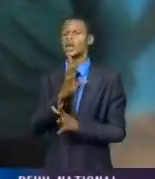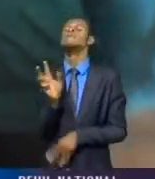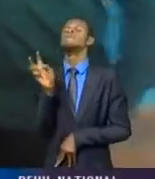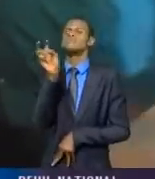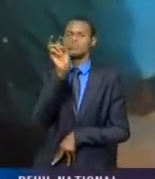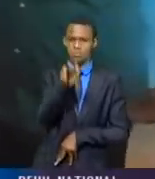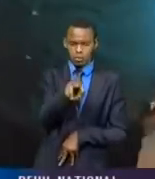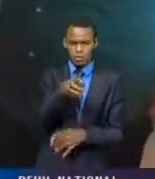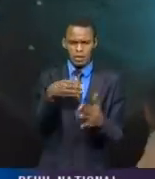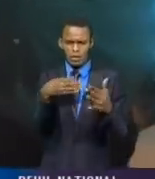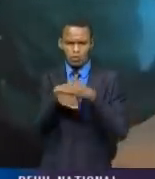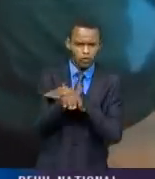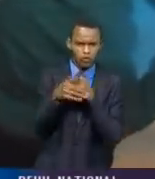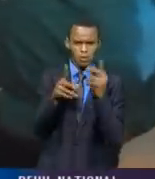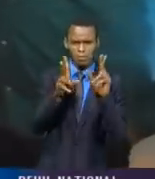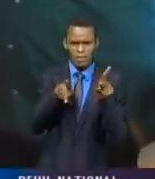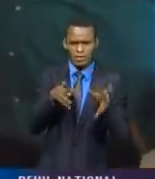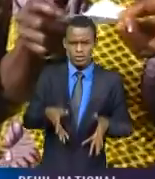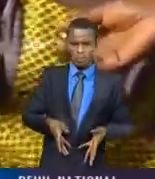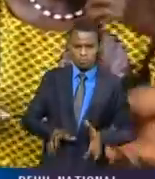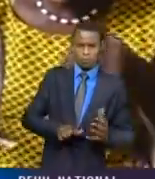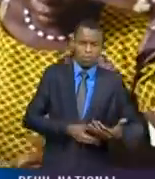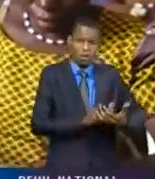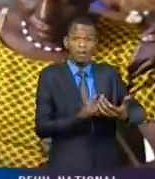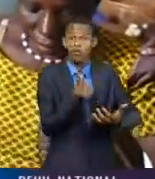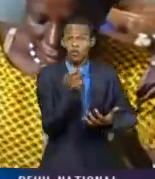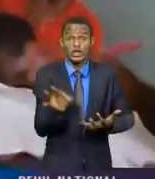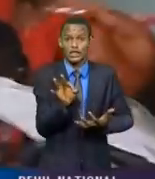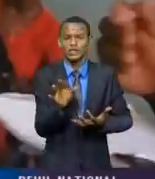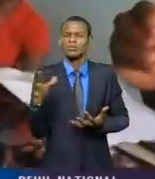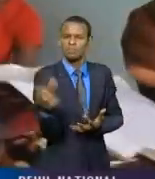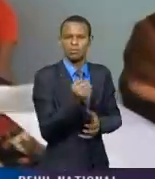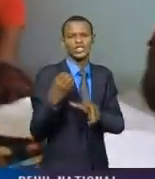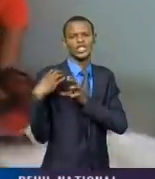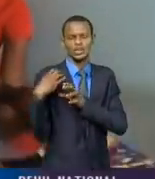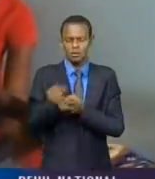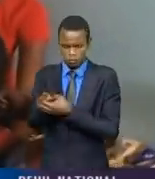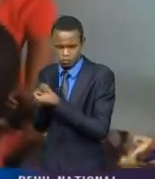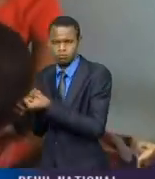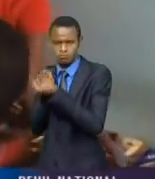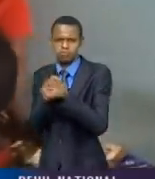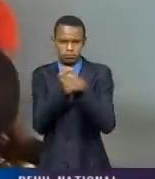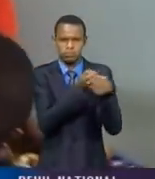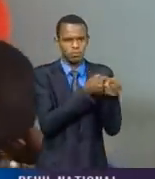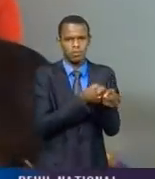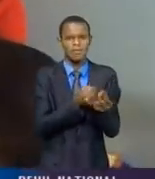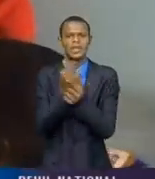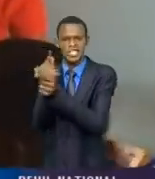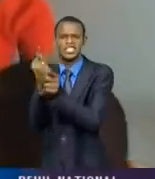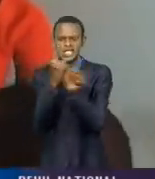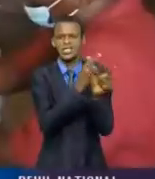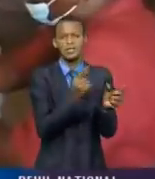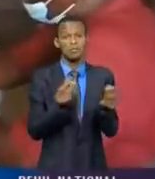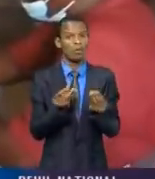charge et paie les frais de maternité d'une cinquantaine de femmes et filles mères bloqués dans les buts maternité pour insolvabilité